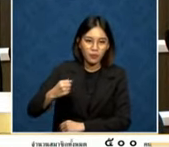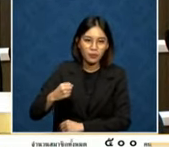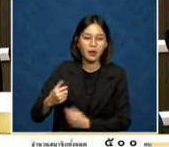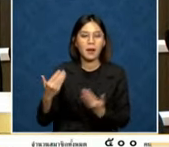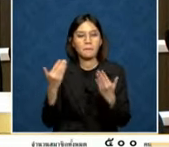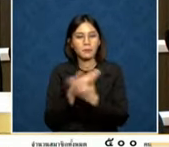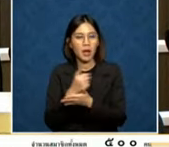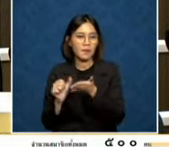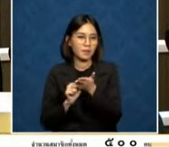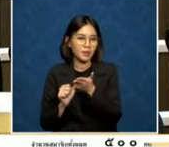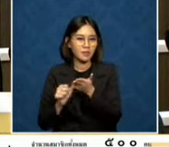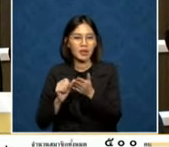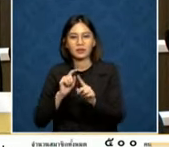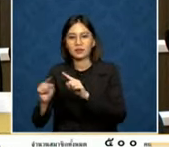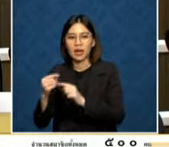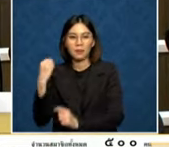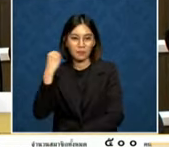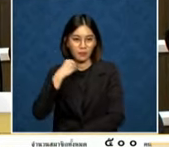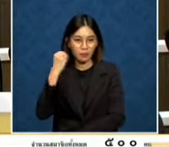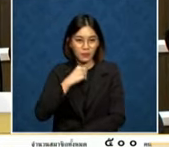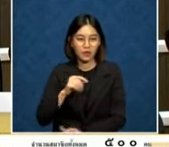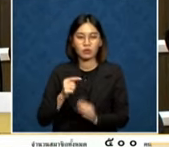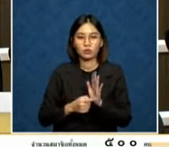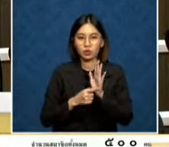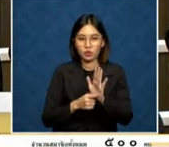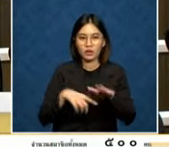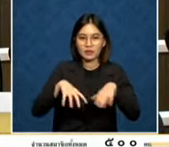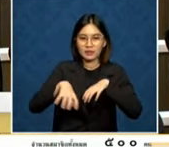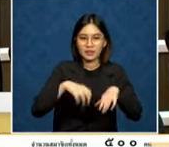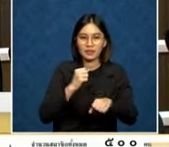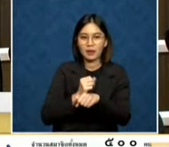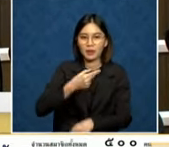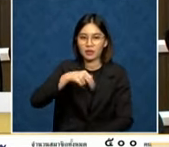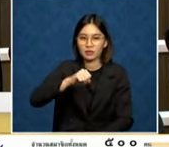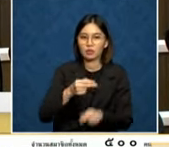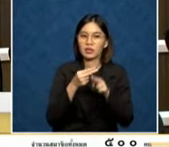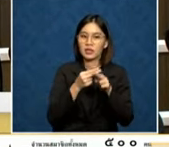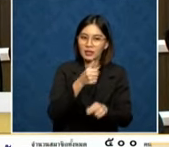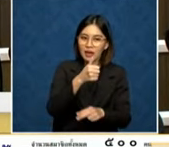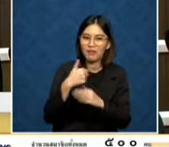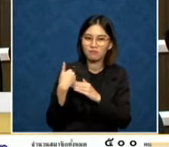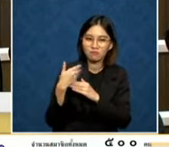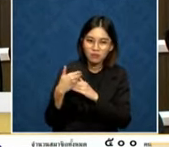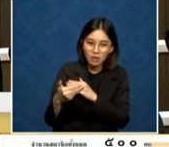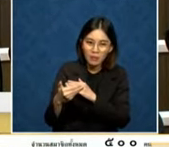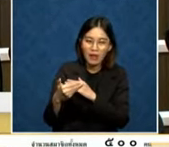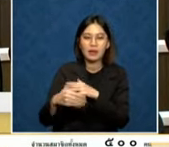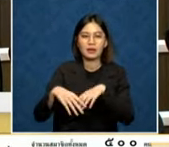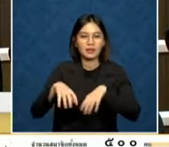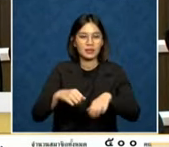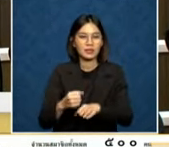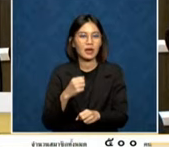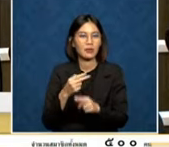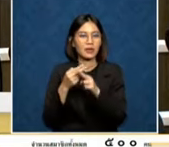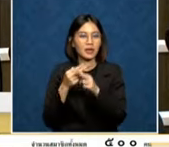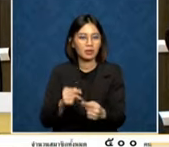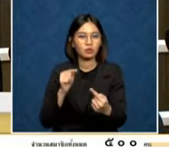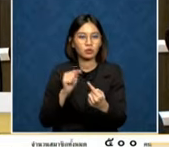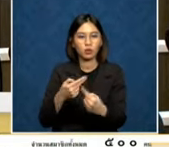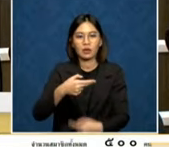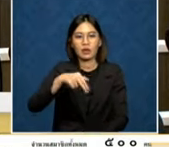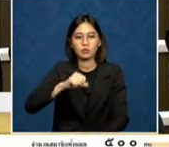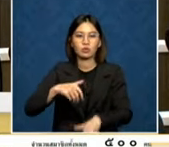ปรับเปลี่ยนบ่อยมากเช่นให้จัดทำหลักสูตรได้เองต่อมาให้จัดทำเองเฉพาะหลักสูตรท้อง